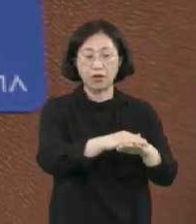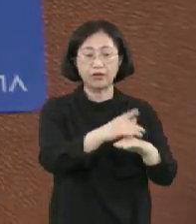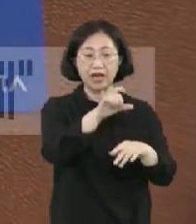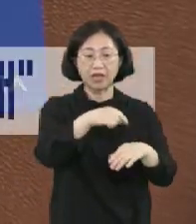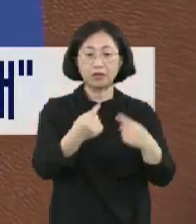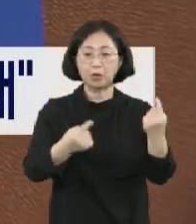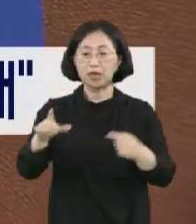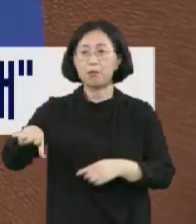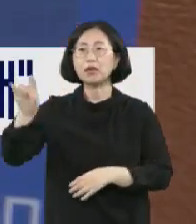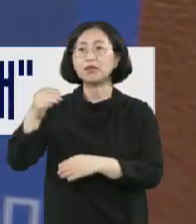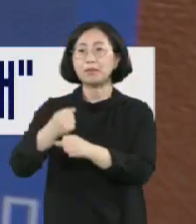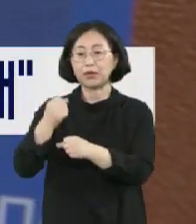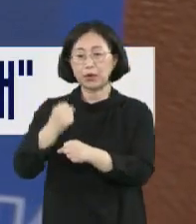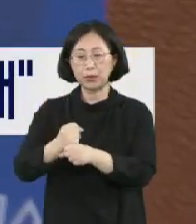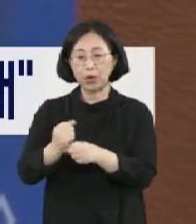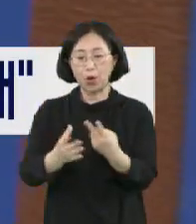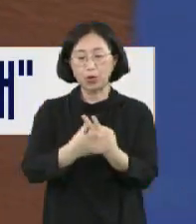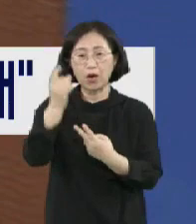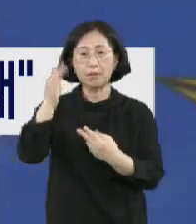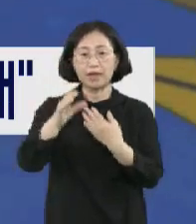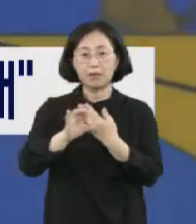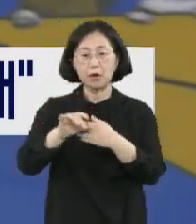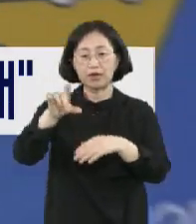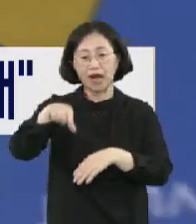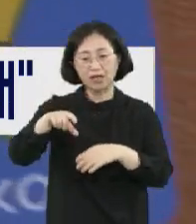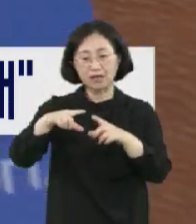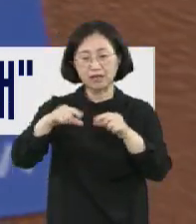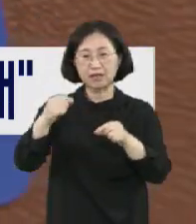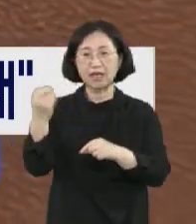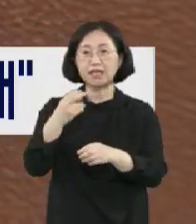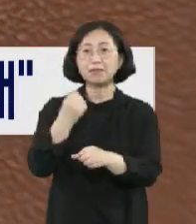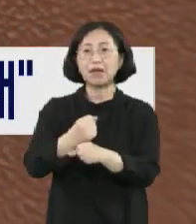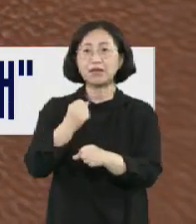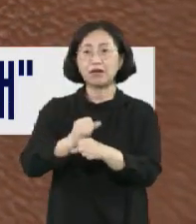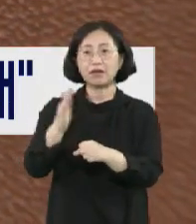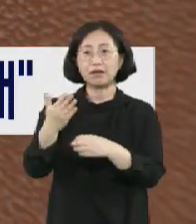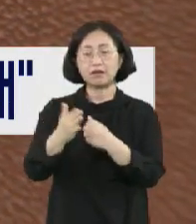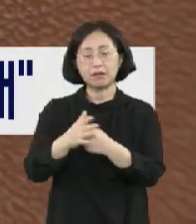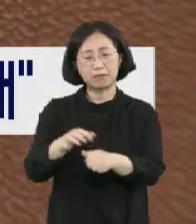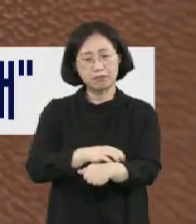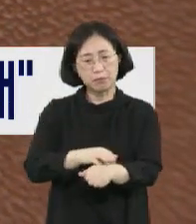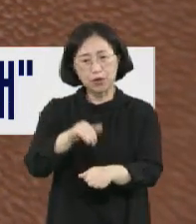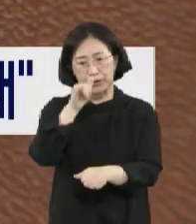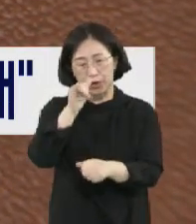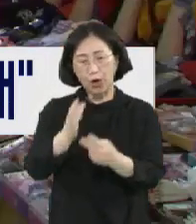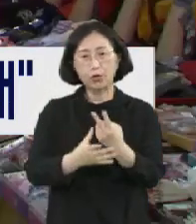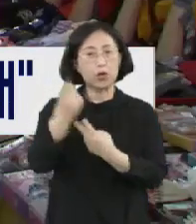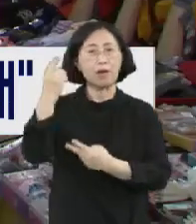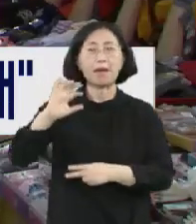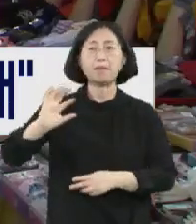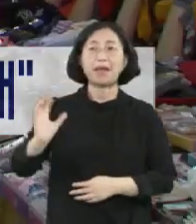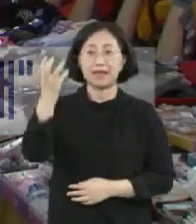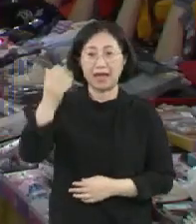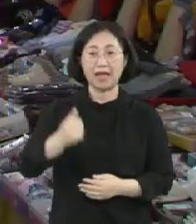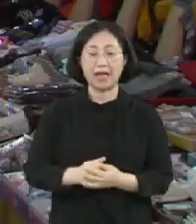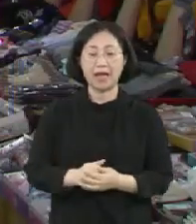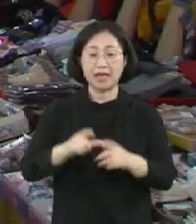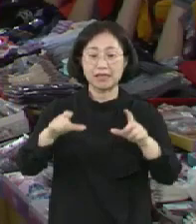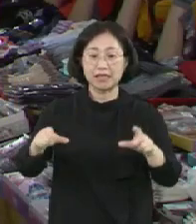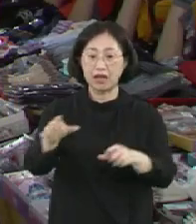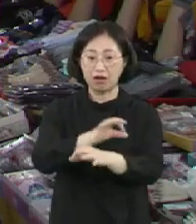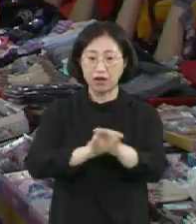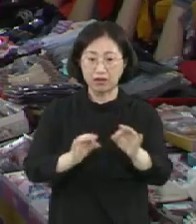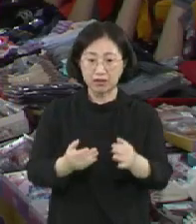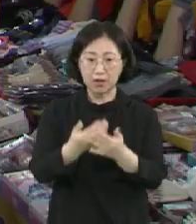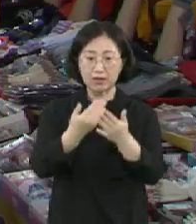경우 사용자들이 카드를 새로 발급받아야 하는 등 불편을 감수해야 한다며 통합에 반대하고 있습니다. 또 지역경제